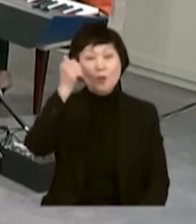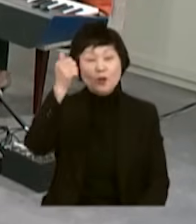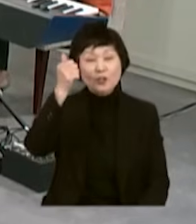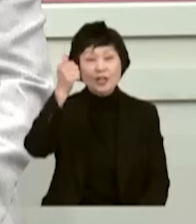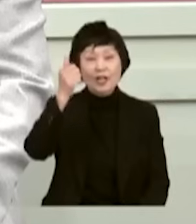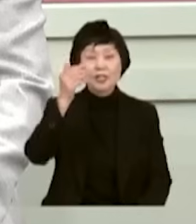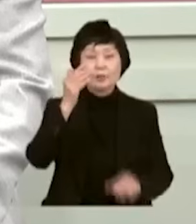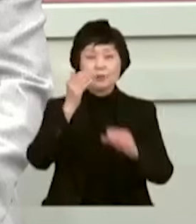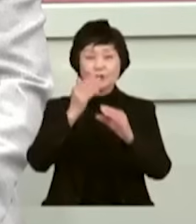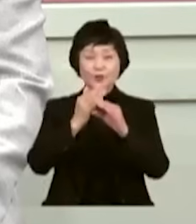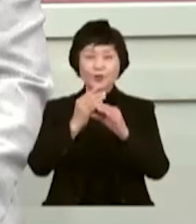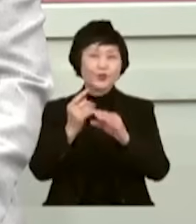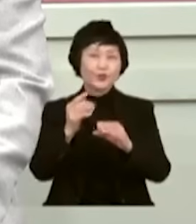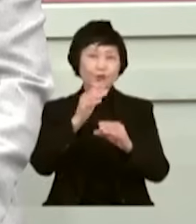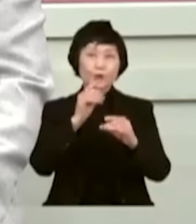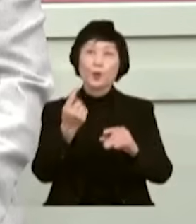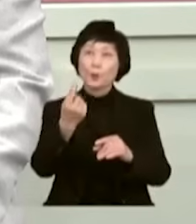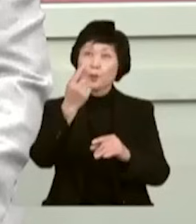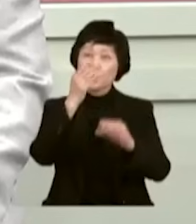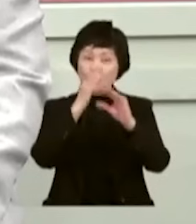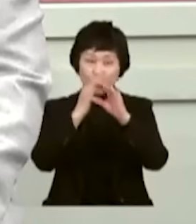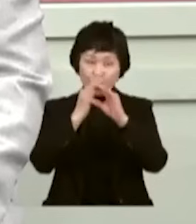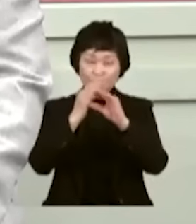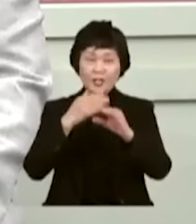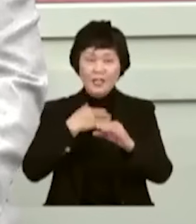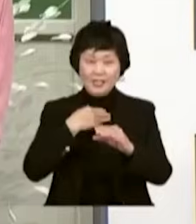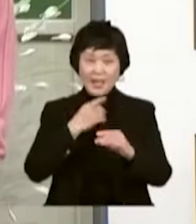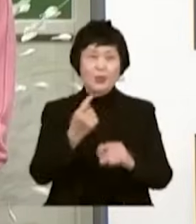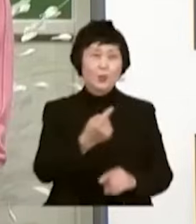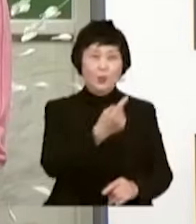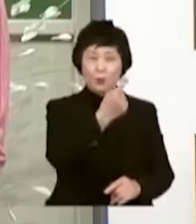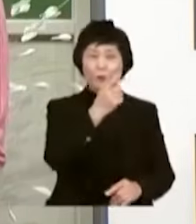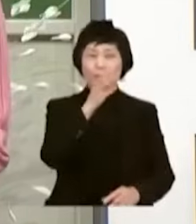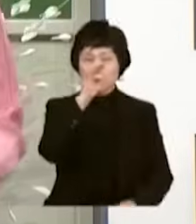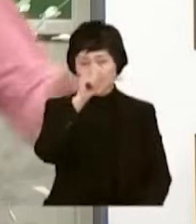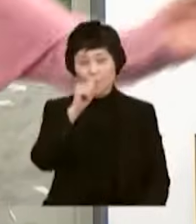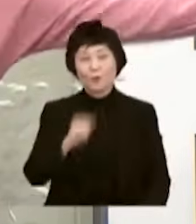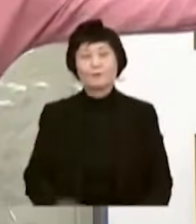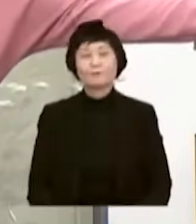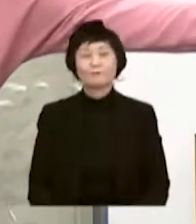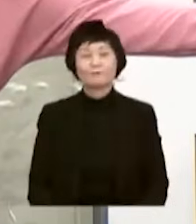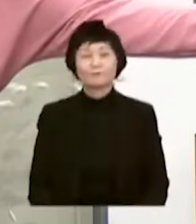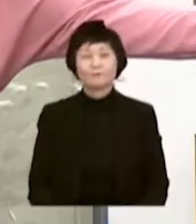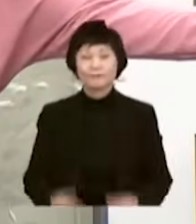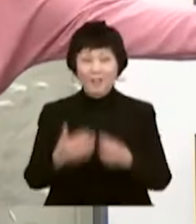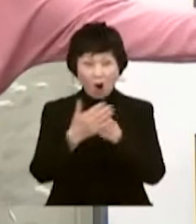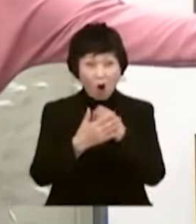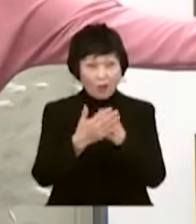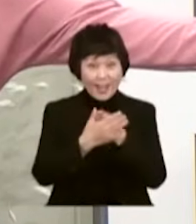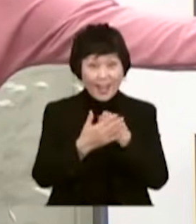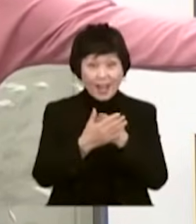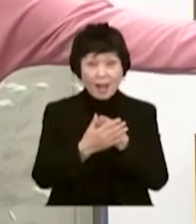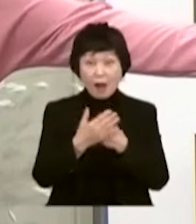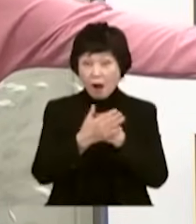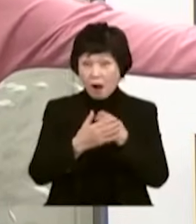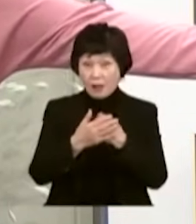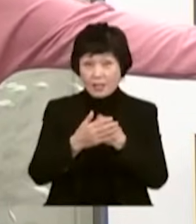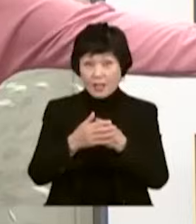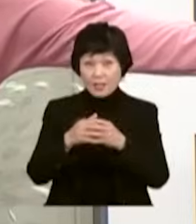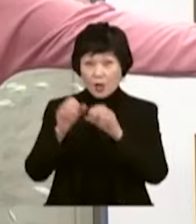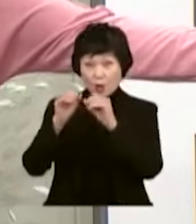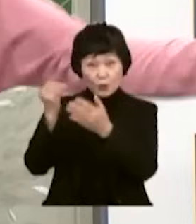좋고 그래서 이게 와, 진짜 아니 은혜? 은혜. 아니 근데 우리, 은혜는 우리 지선재 노사님이 부르신